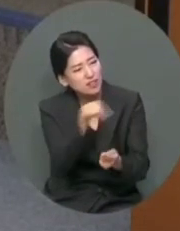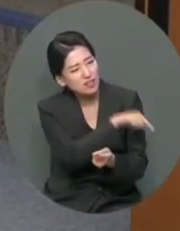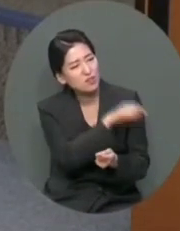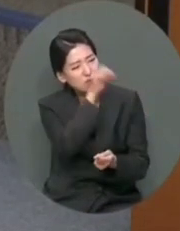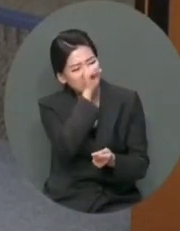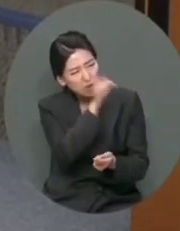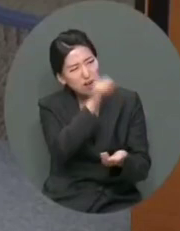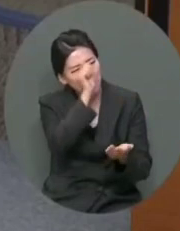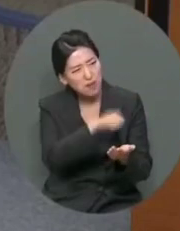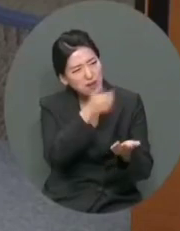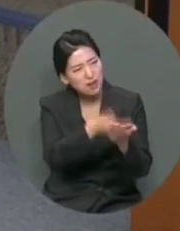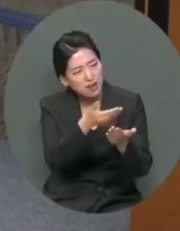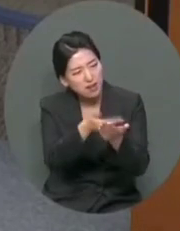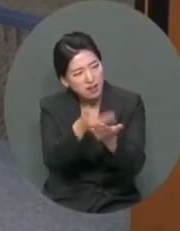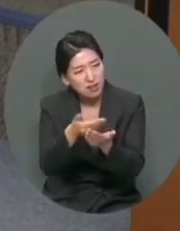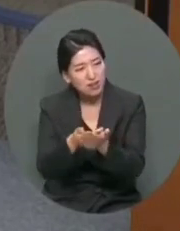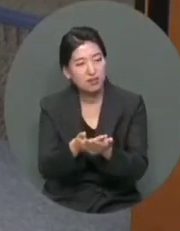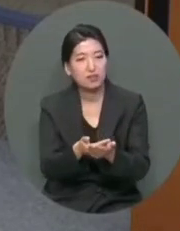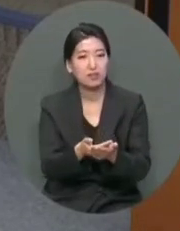그런데